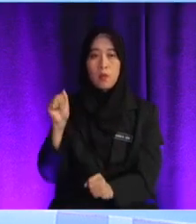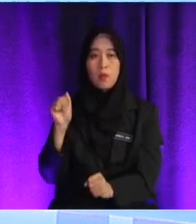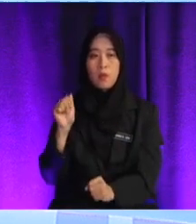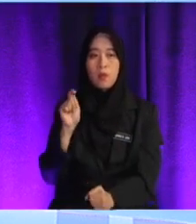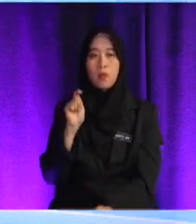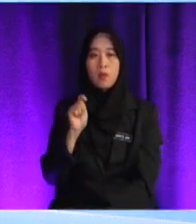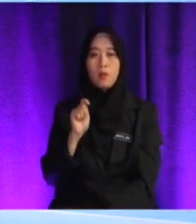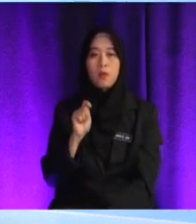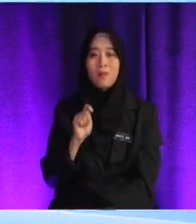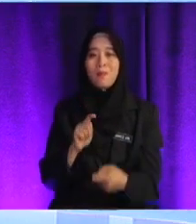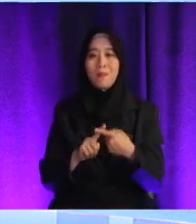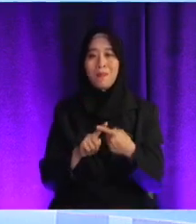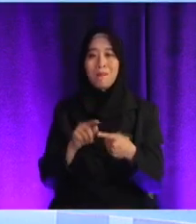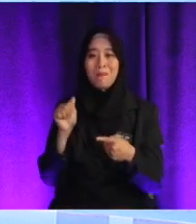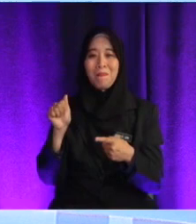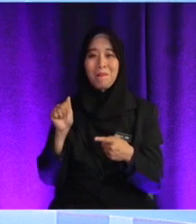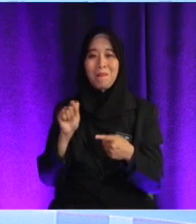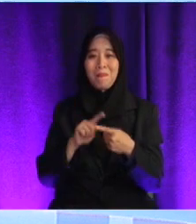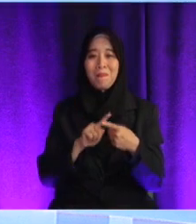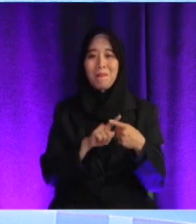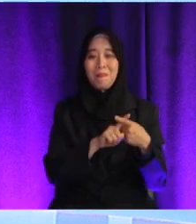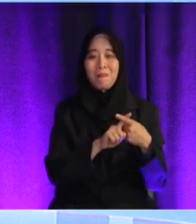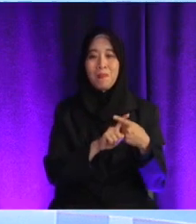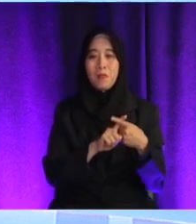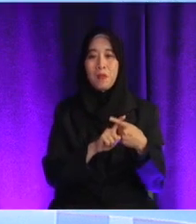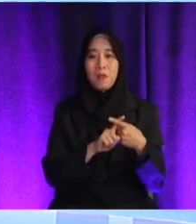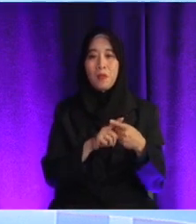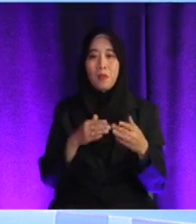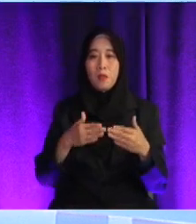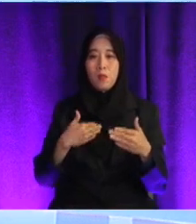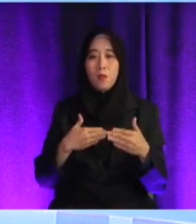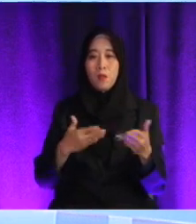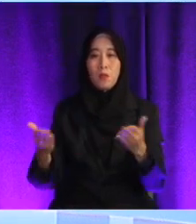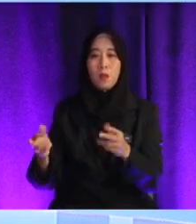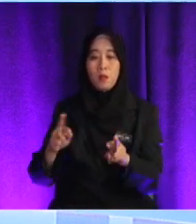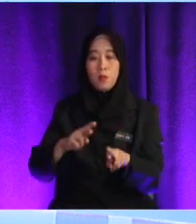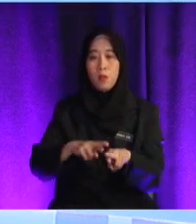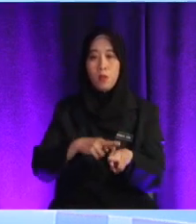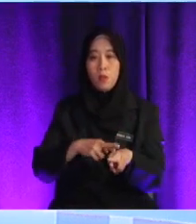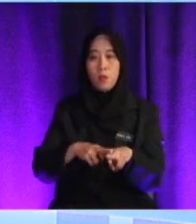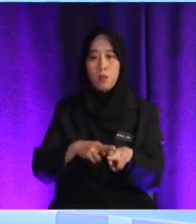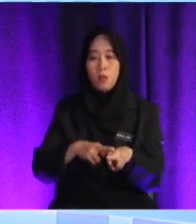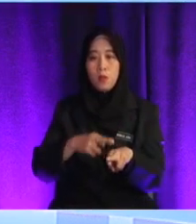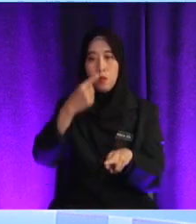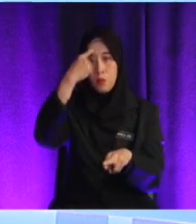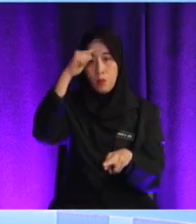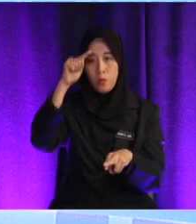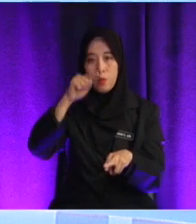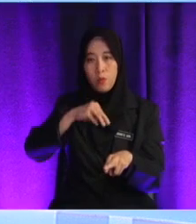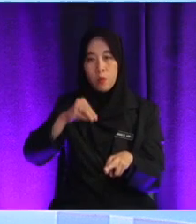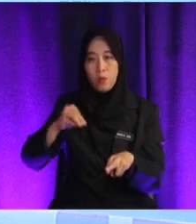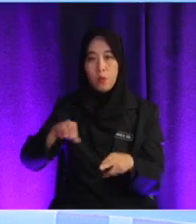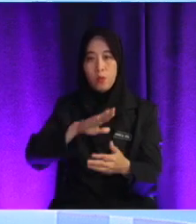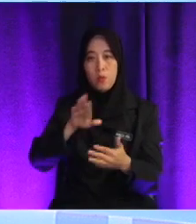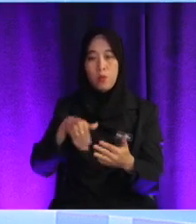kan? Setahu saya lah. Jadi cikgu, sebelum cikgu berikan rumusan kepada kita semua, bagaimana penilaian anak murid cikgu yang bernama Akmal